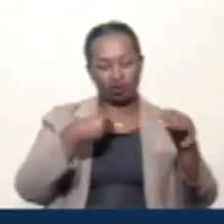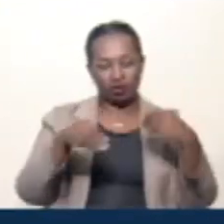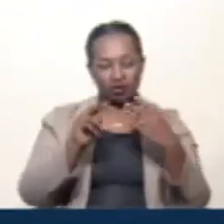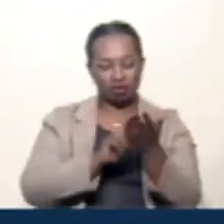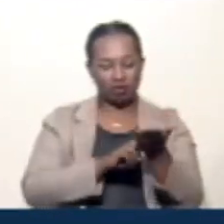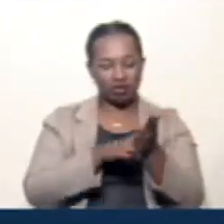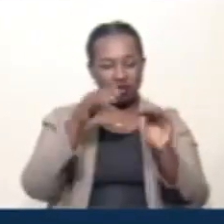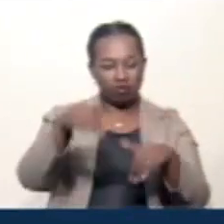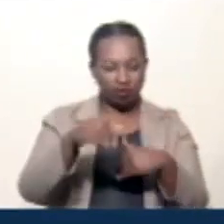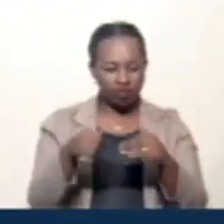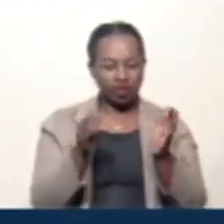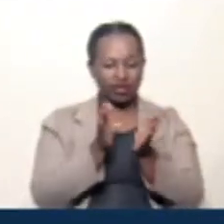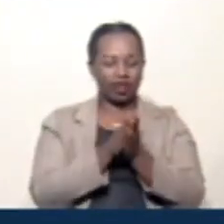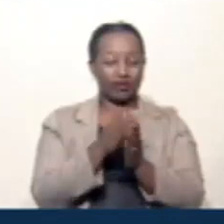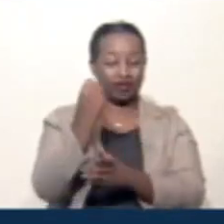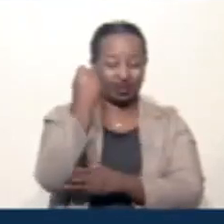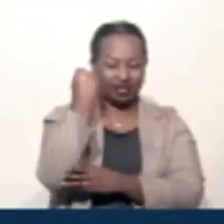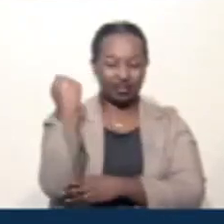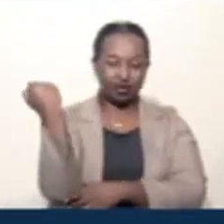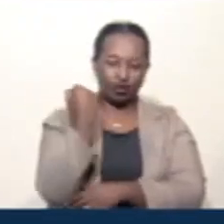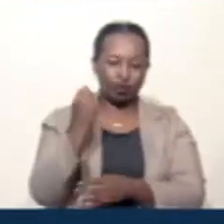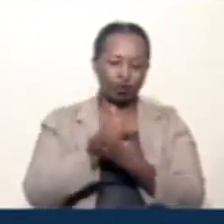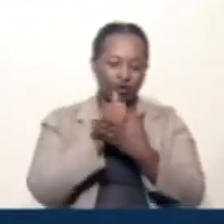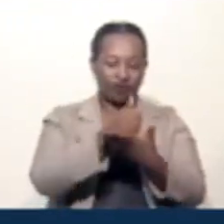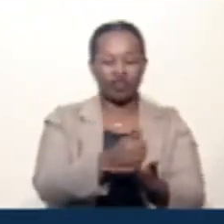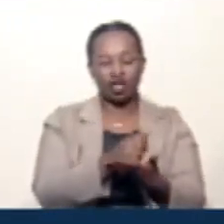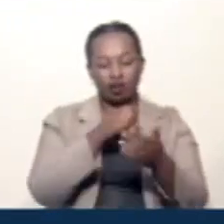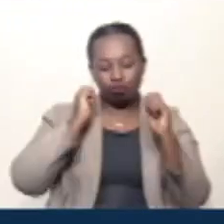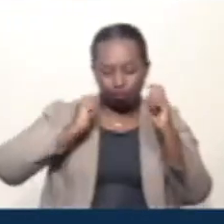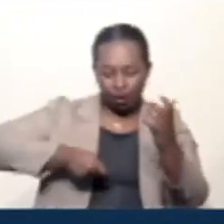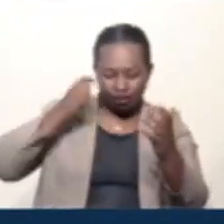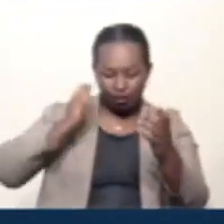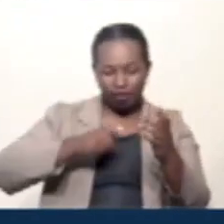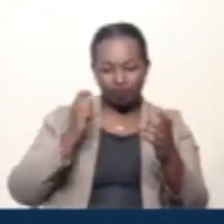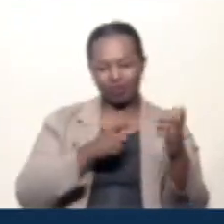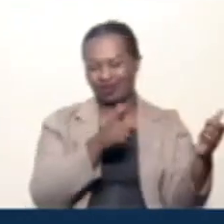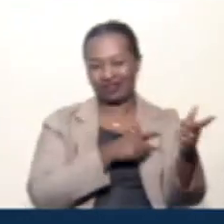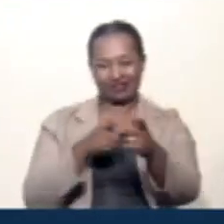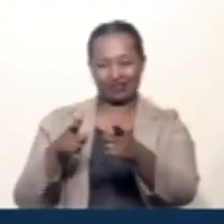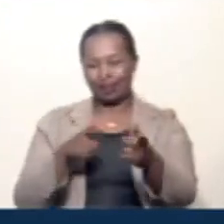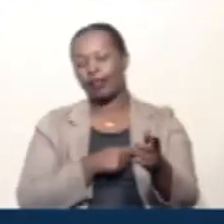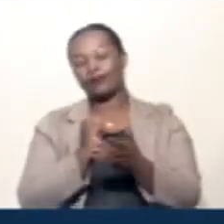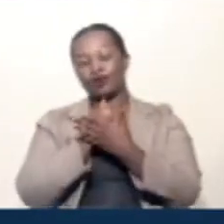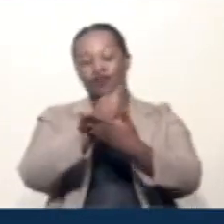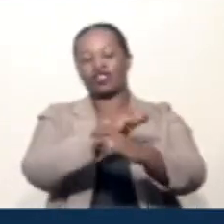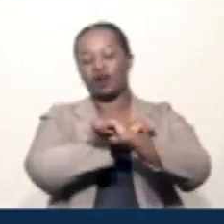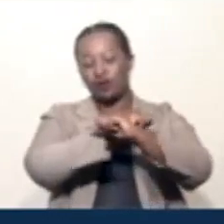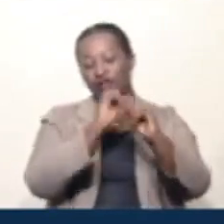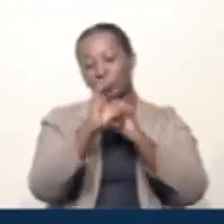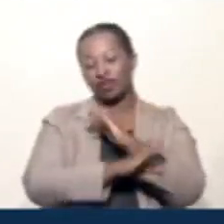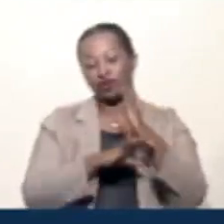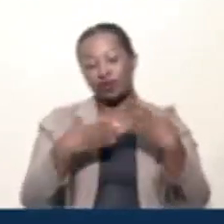mu buhinzi, bwanabaye inkingi ya mwamba mu bucuzi bw'intwaro gakondo zo kurengera igihugu yaba mu kucyagura cyangwa se